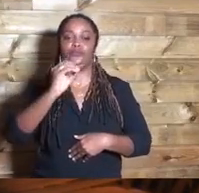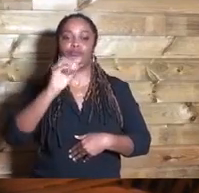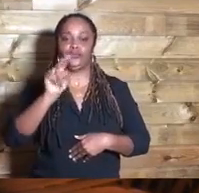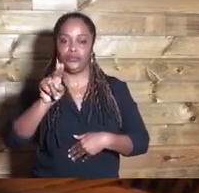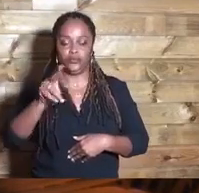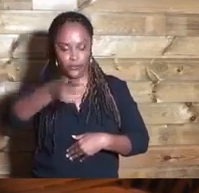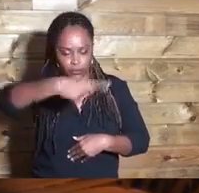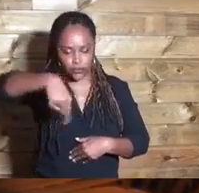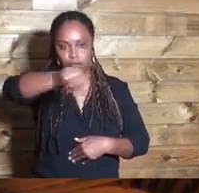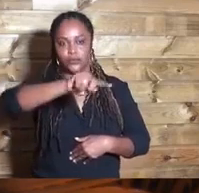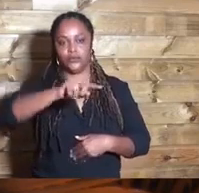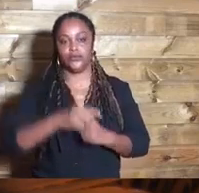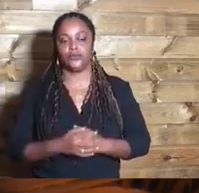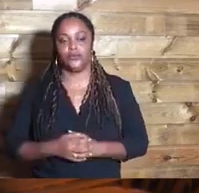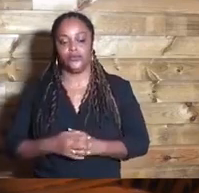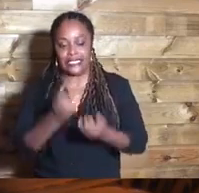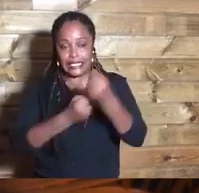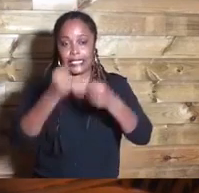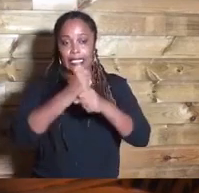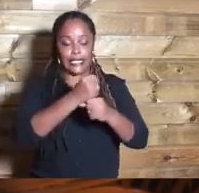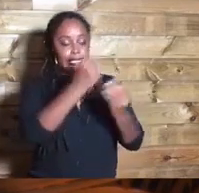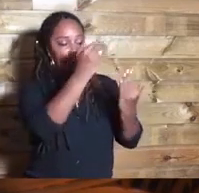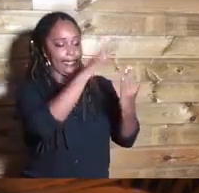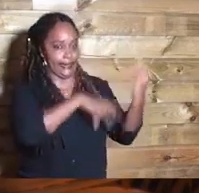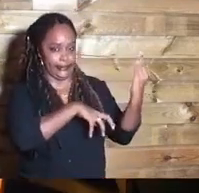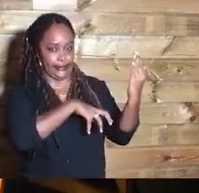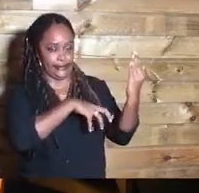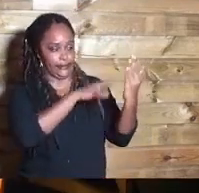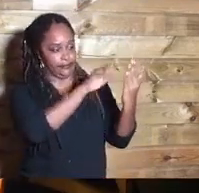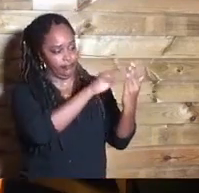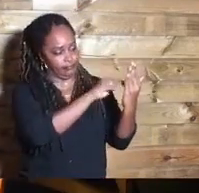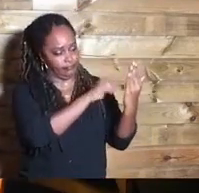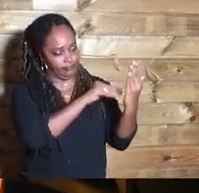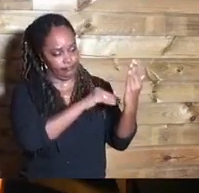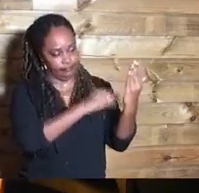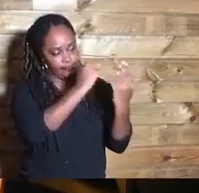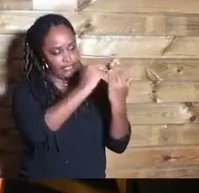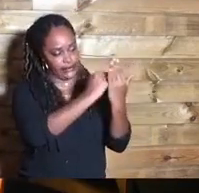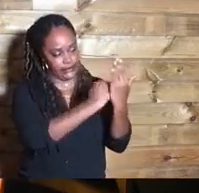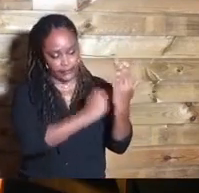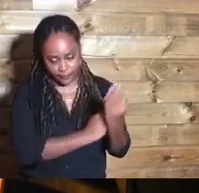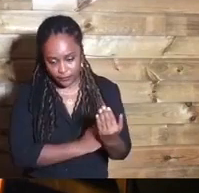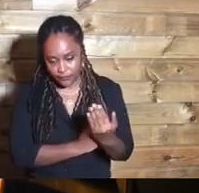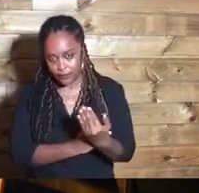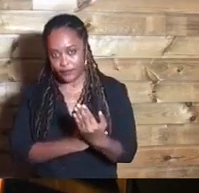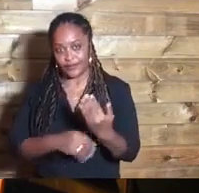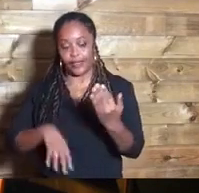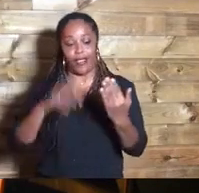créer une liste, mais d'accepter de mettre moi en troisième position, pas demander tout ça, mais